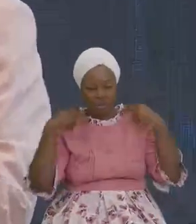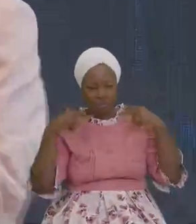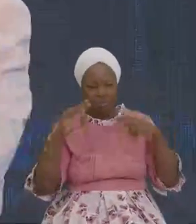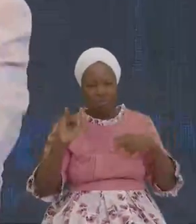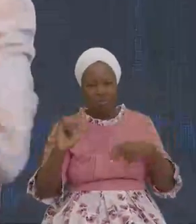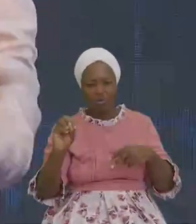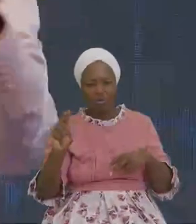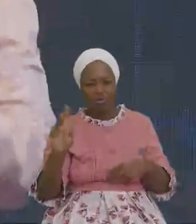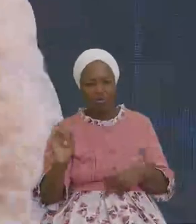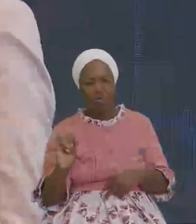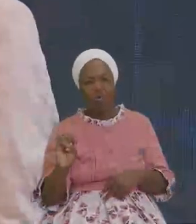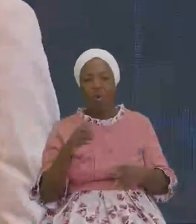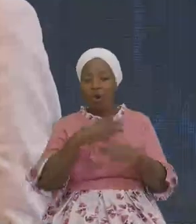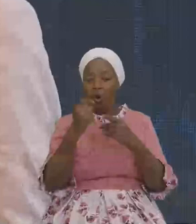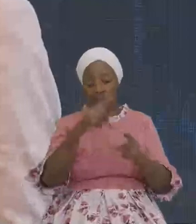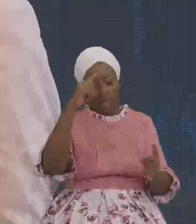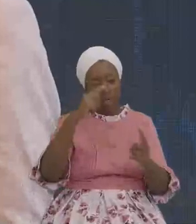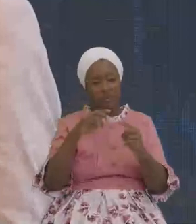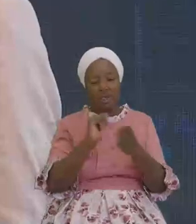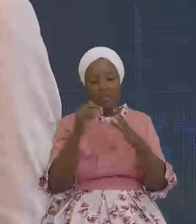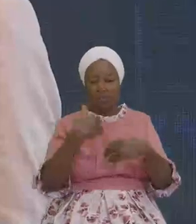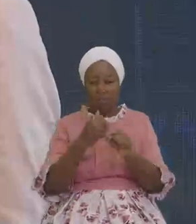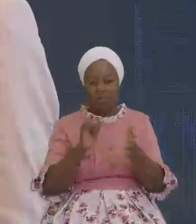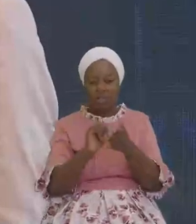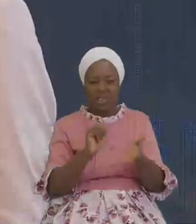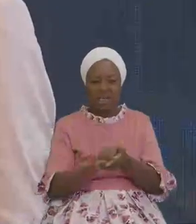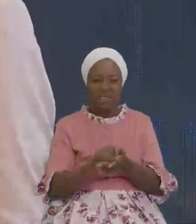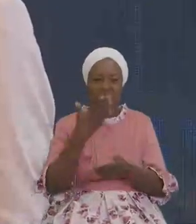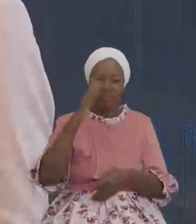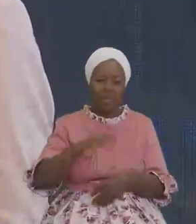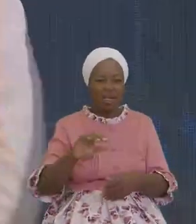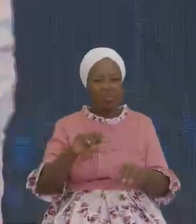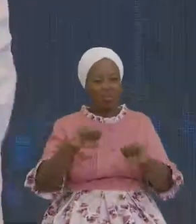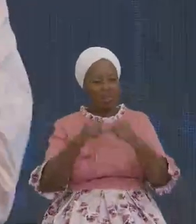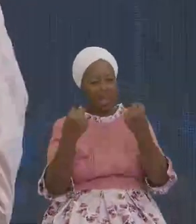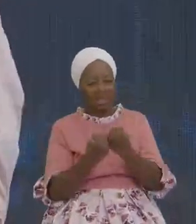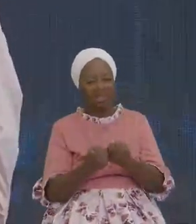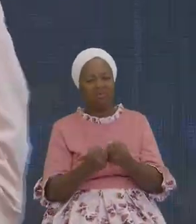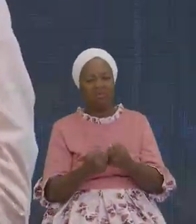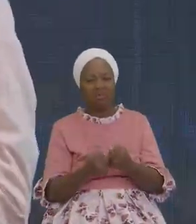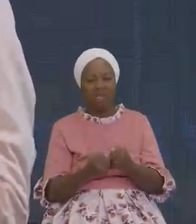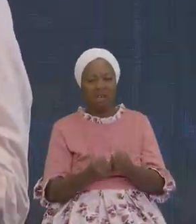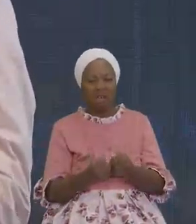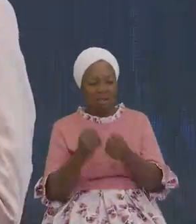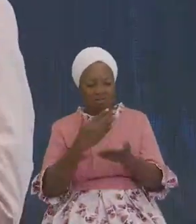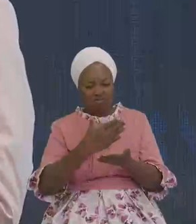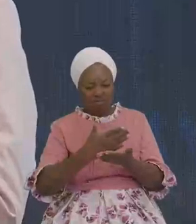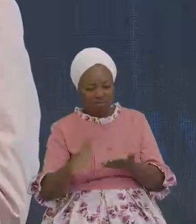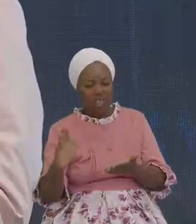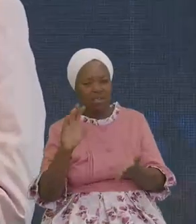Toutes les alliances que vous avez faites avec ces sociétés maléfiques, renoncez à ces jougs.